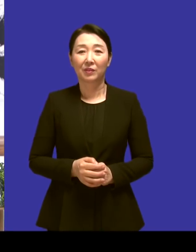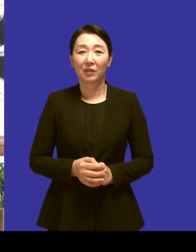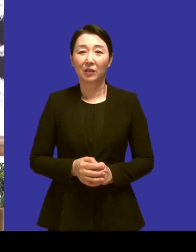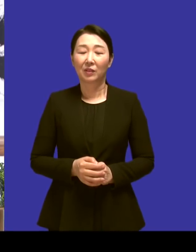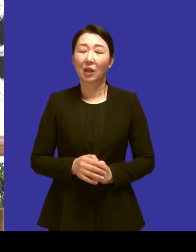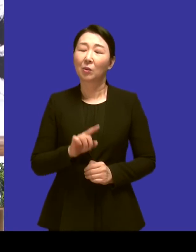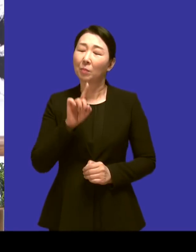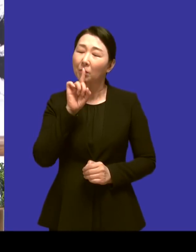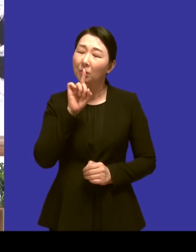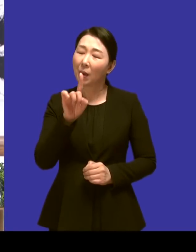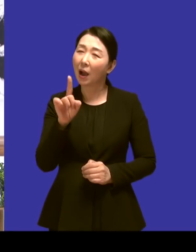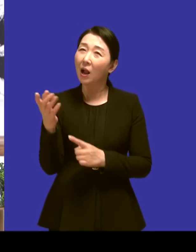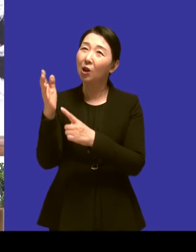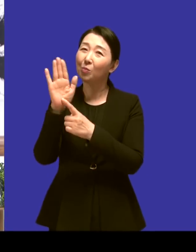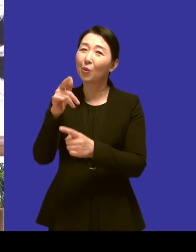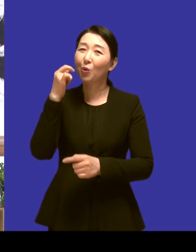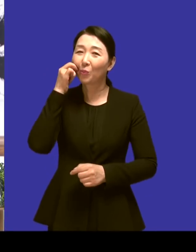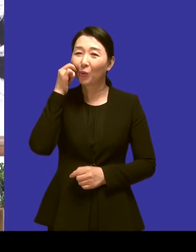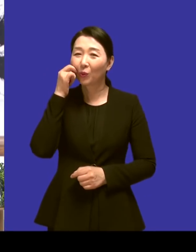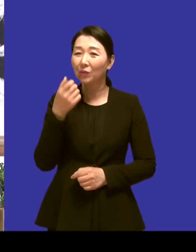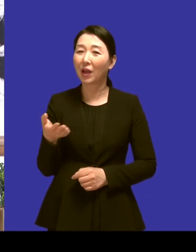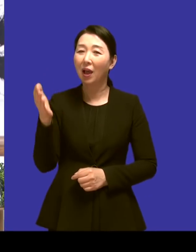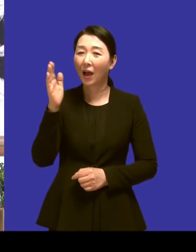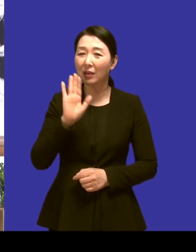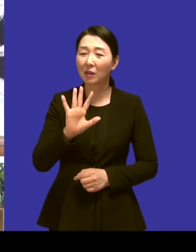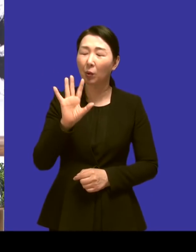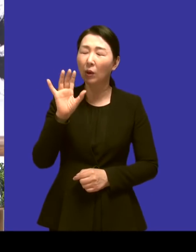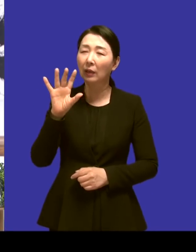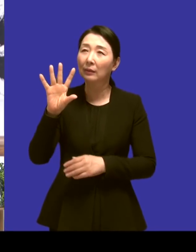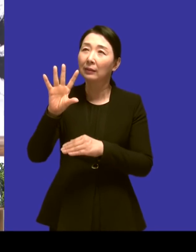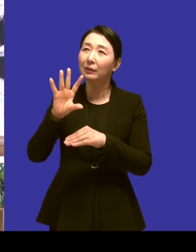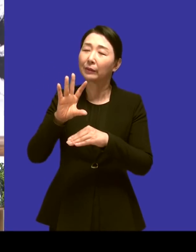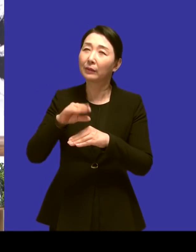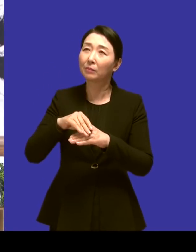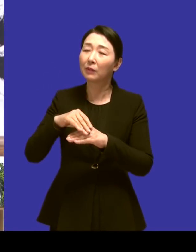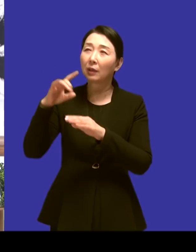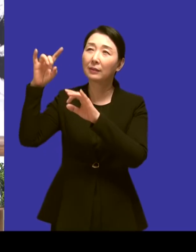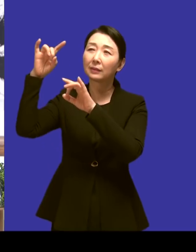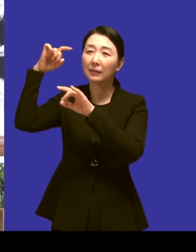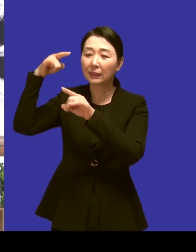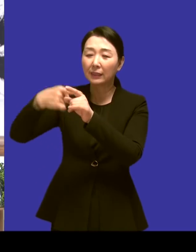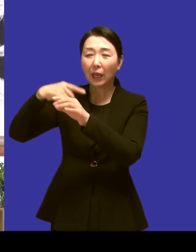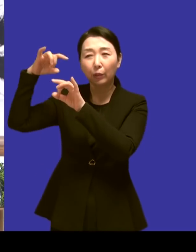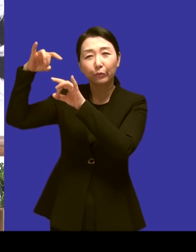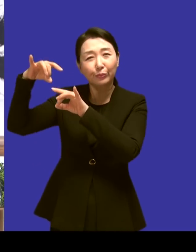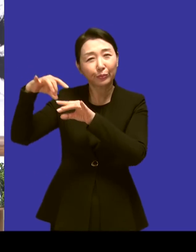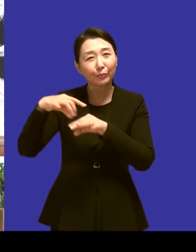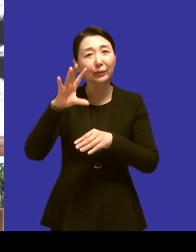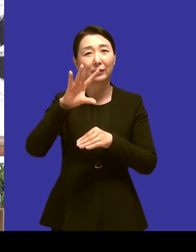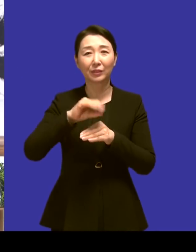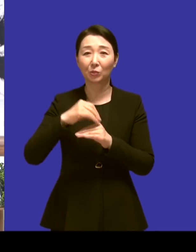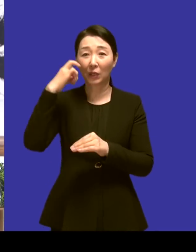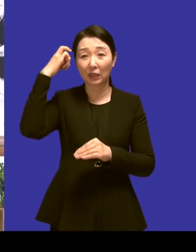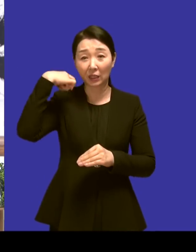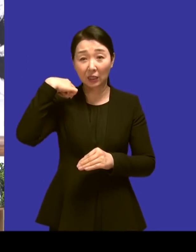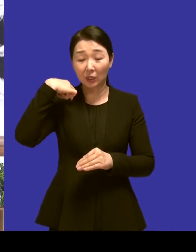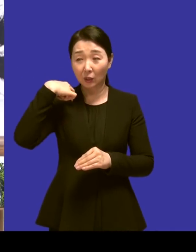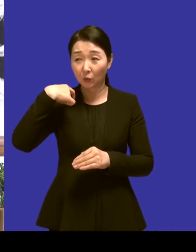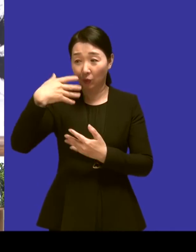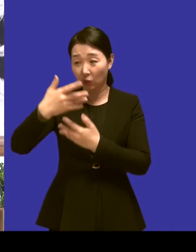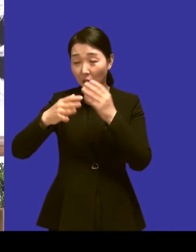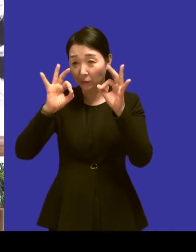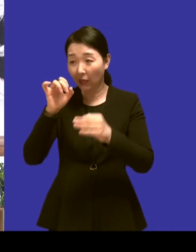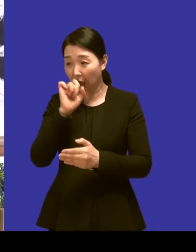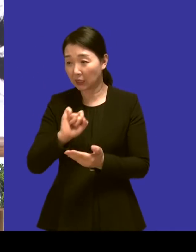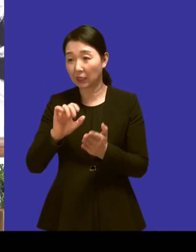뭐라고 정확하게 말로 표현할 수는 없는데 네. 스며드는 느낌이 항상 있어요. 어. 윌러브 영상을 보면 그러니까 제가 찬양을 할